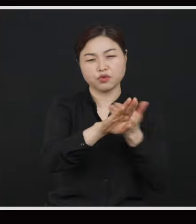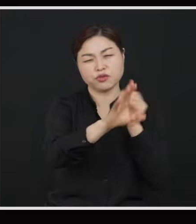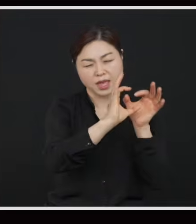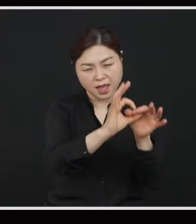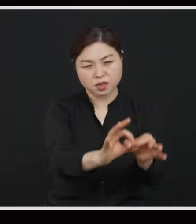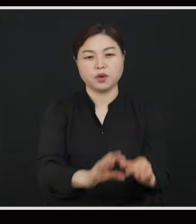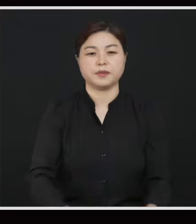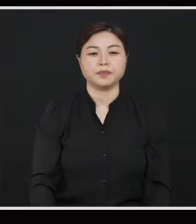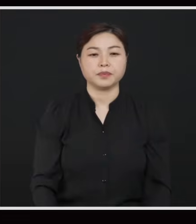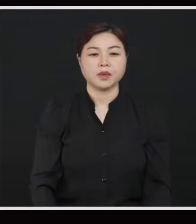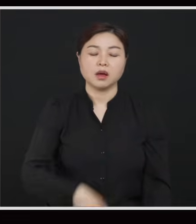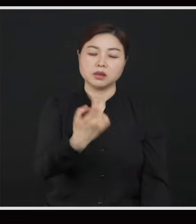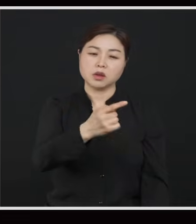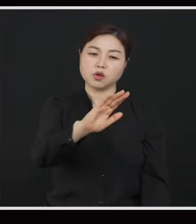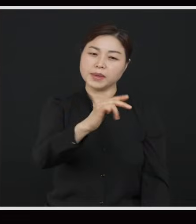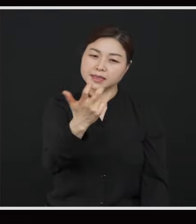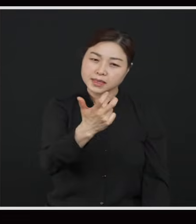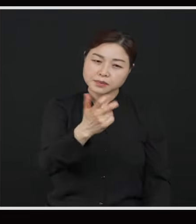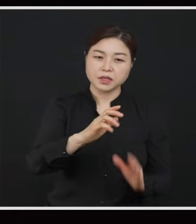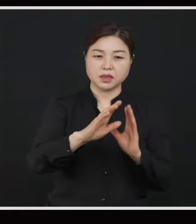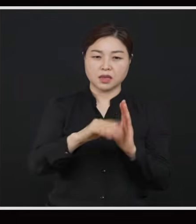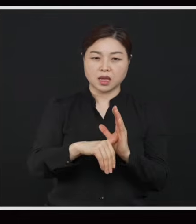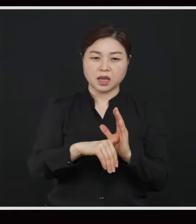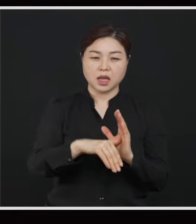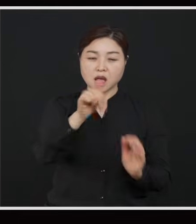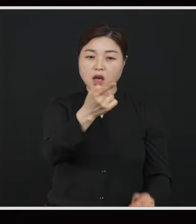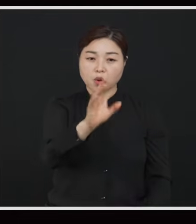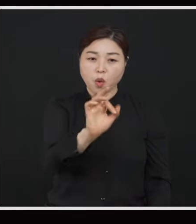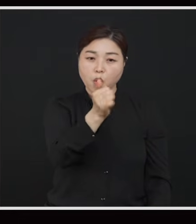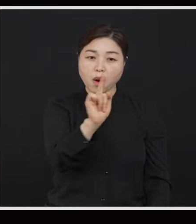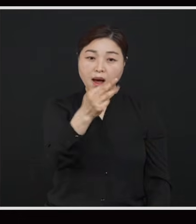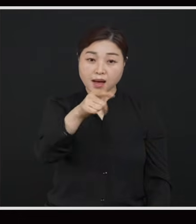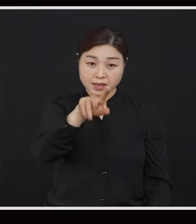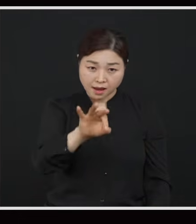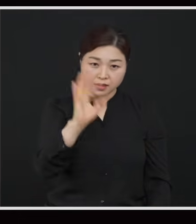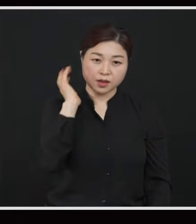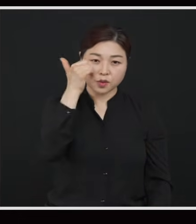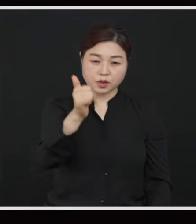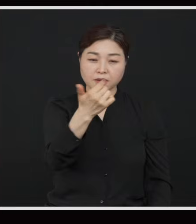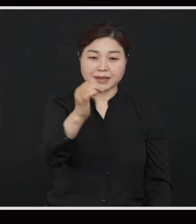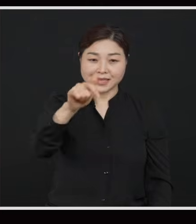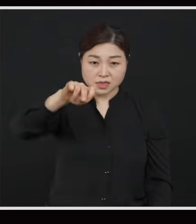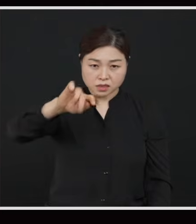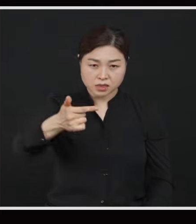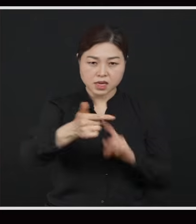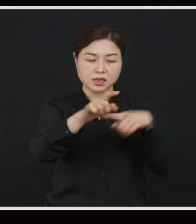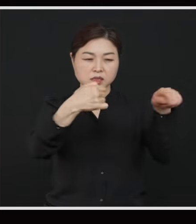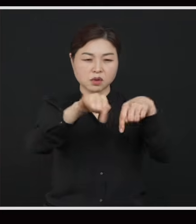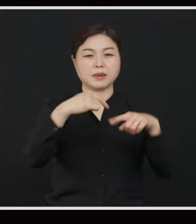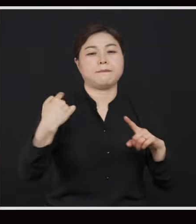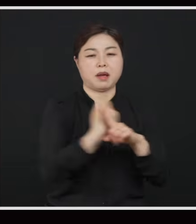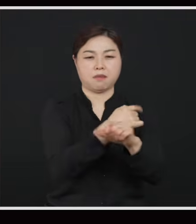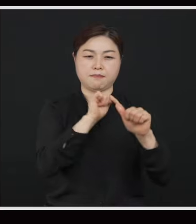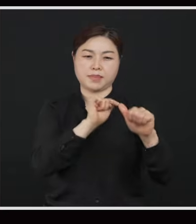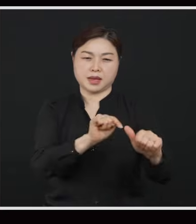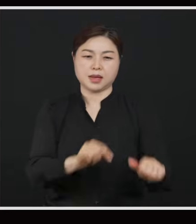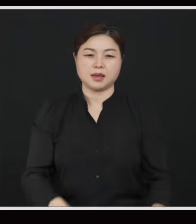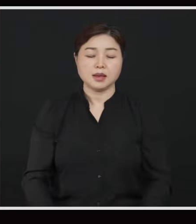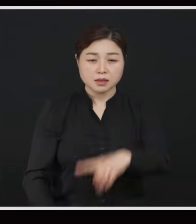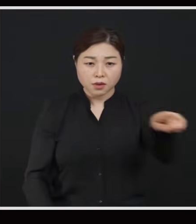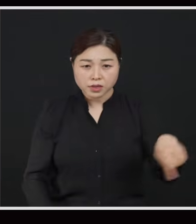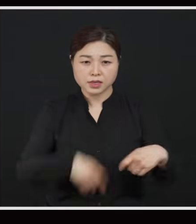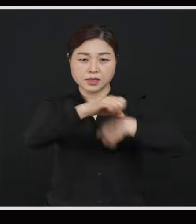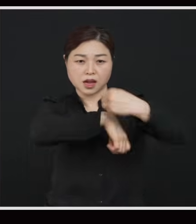계속이 됐는데 1970년대 들어와서 공화당 대통령 닉슨이 크게 정책을 바꿉니다.